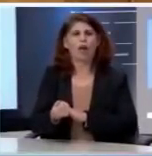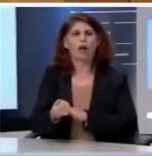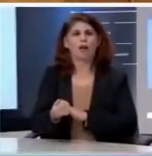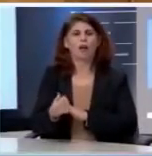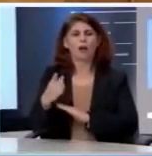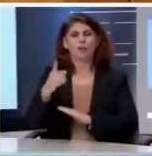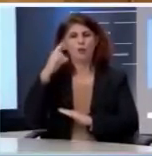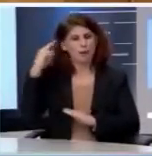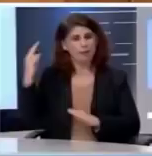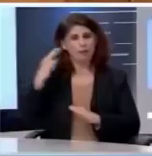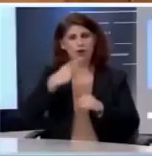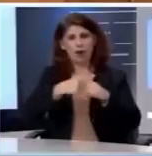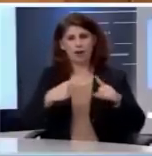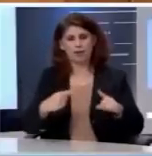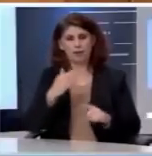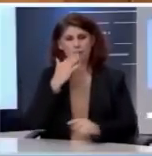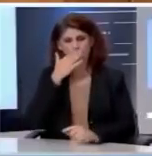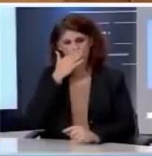από το Πανεπιστήμιο του Χάρβαρντ.